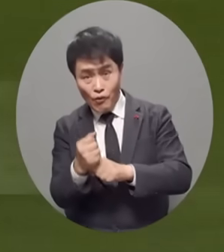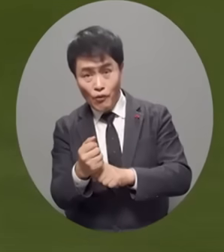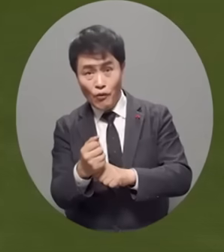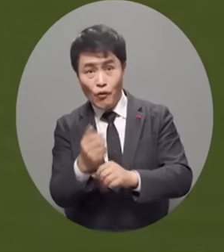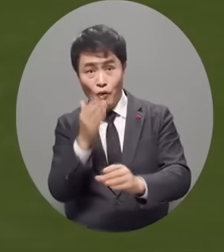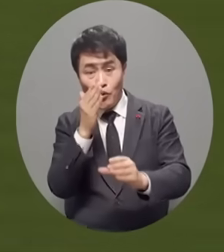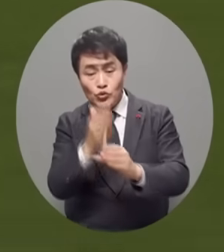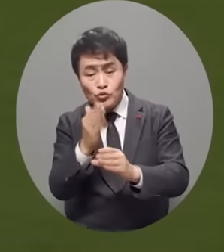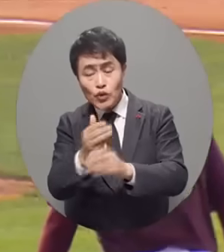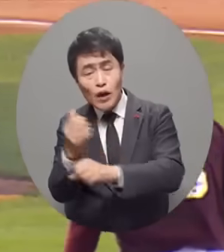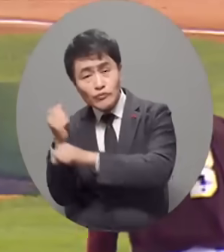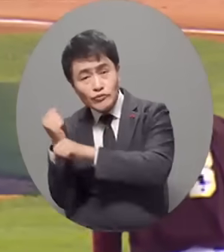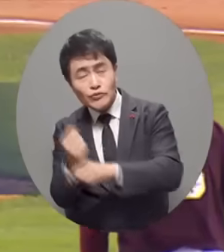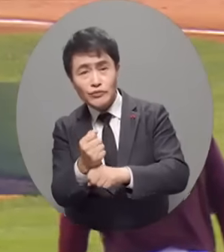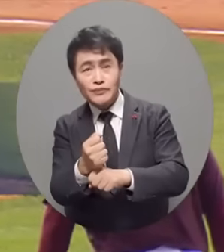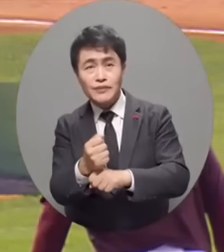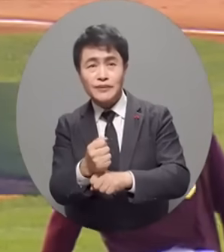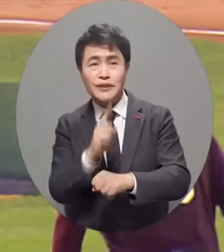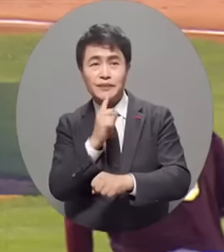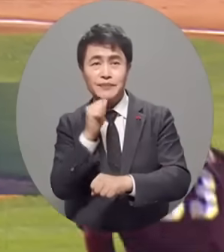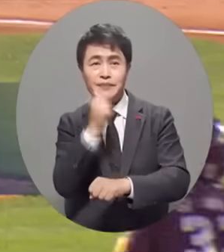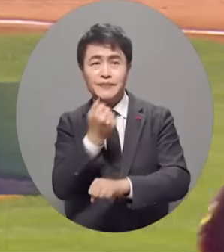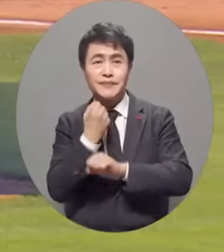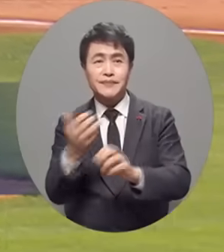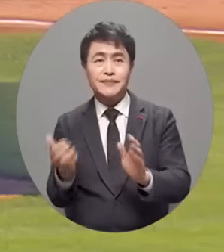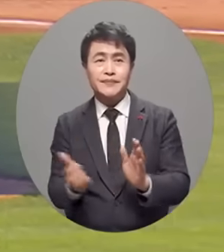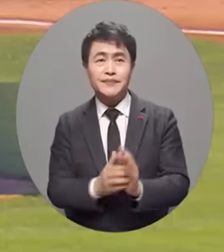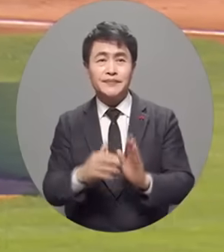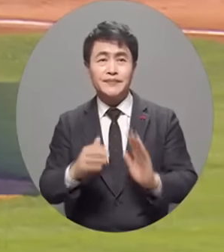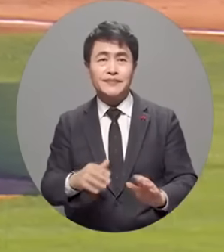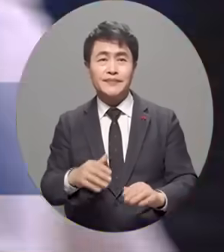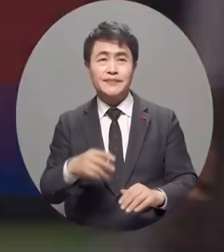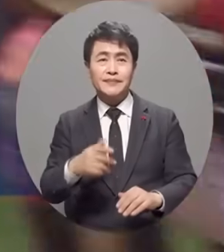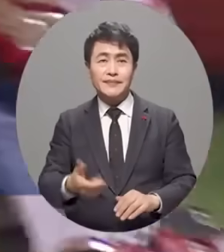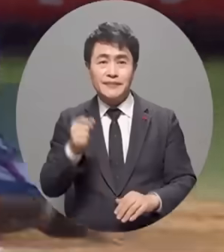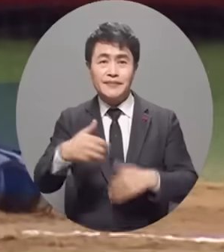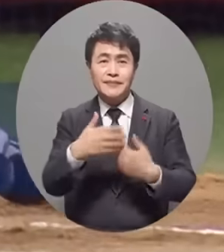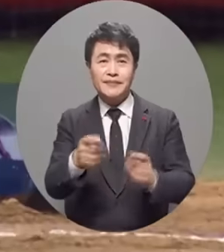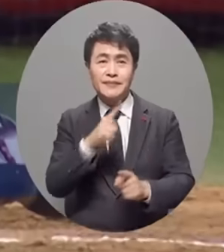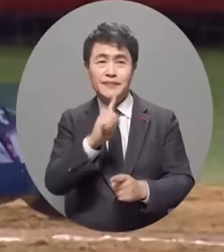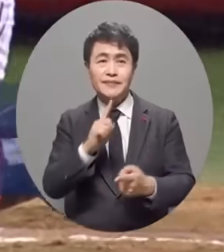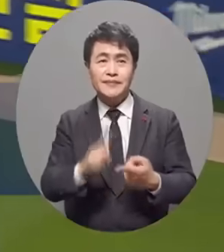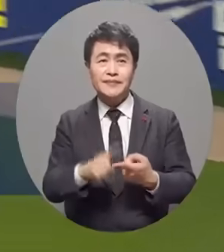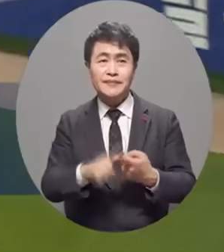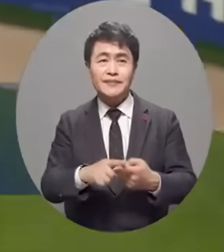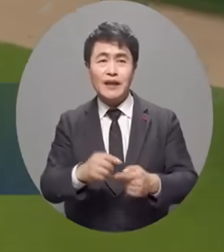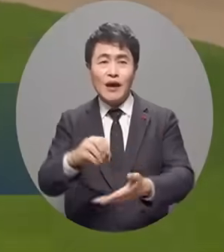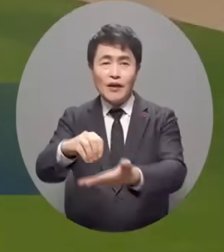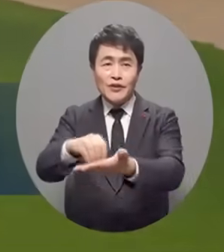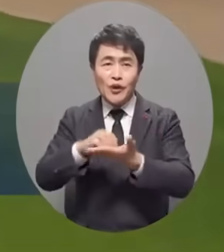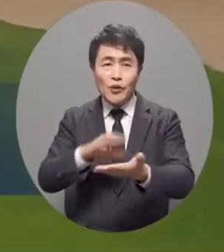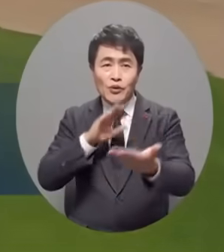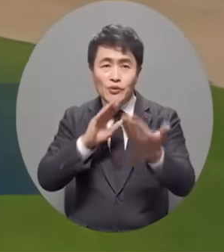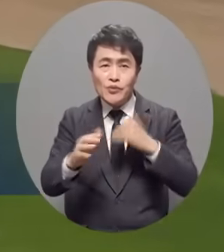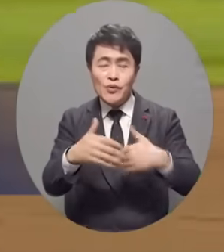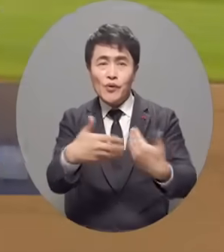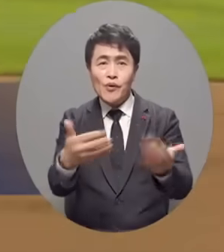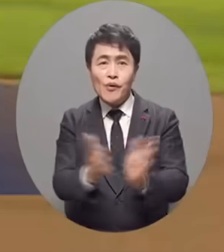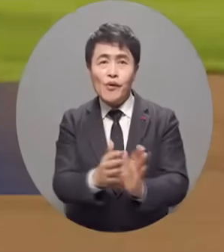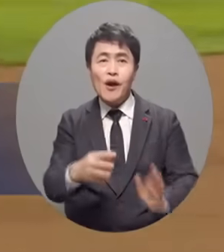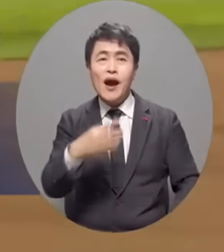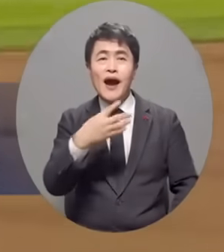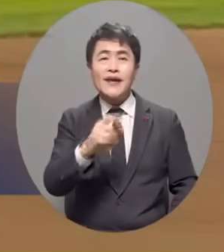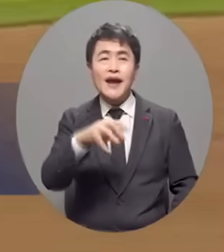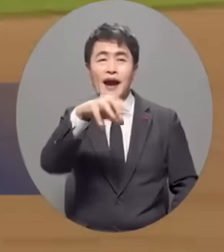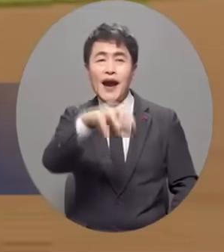기용하겠다고 공언했습니다. This is really early, but leadoff hitter? I don't see why not. Yeah, I've written some lineups. We acquired him, and all